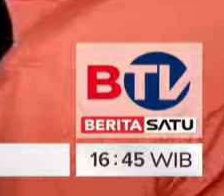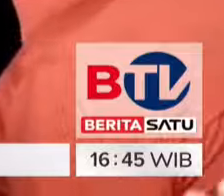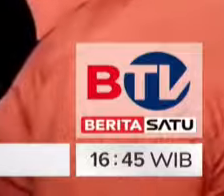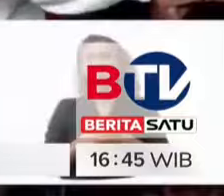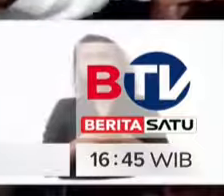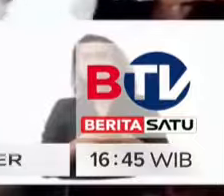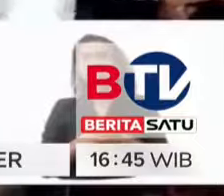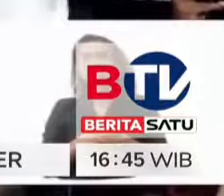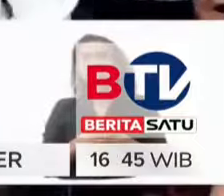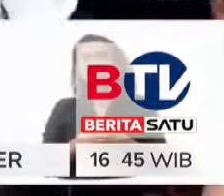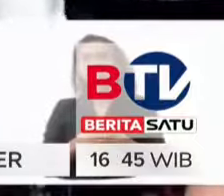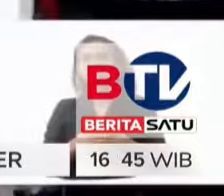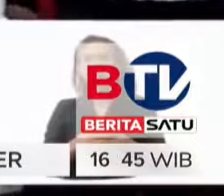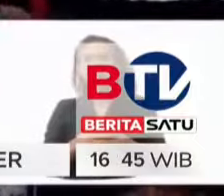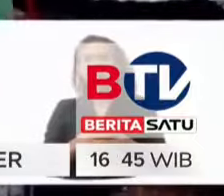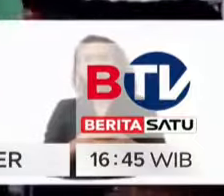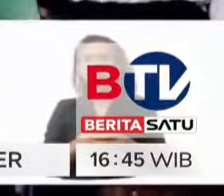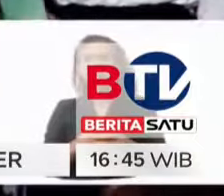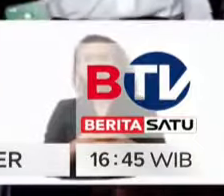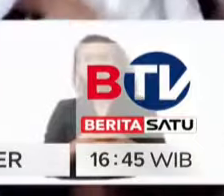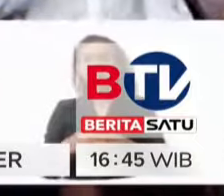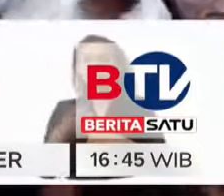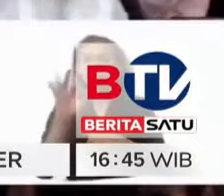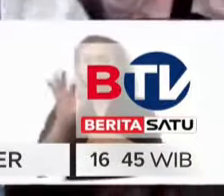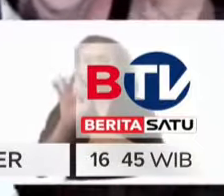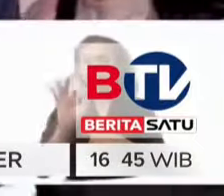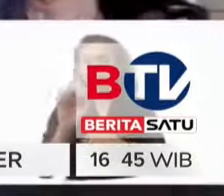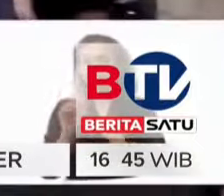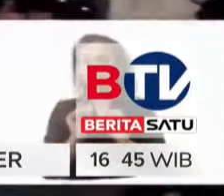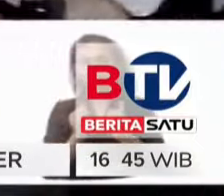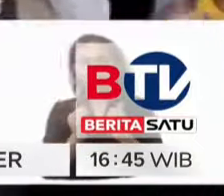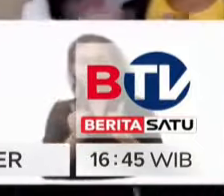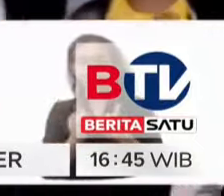perubahan Sekar Oke siap